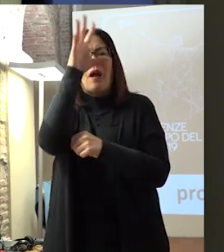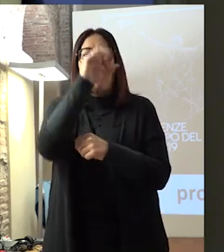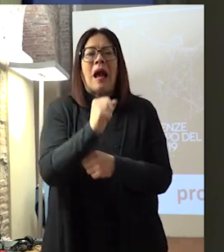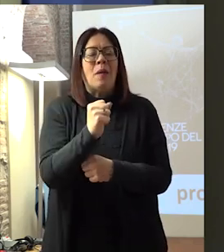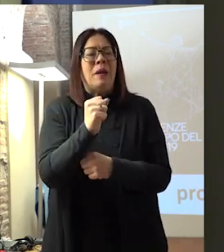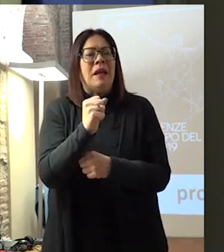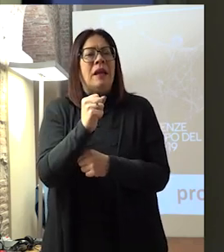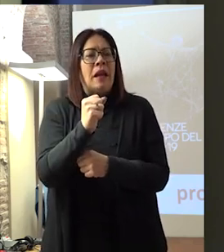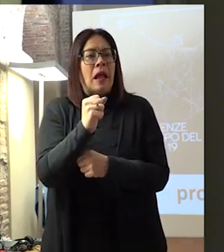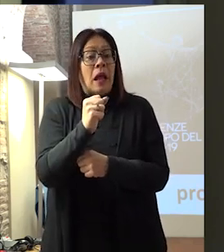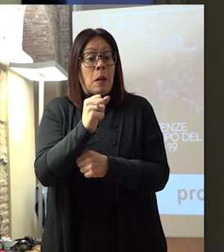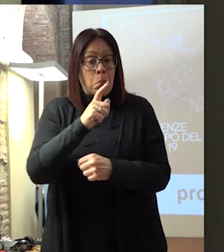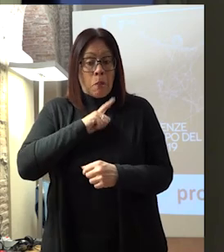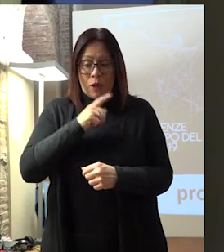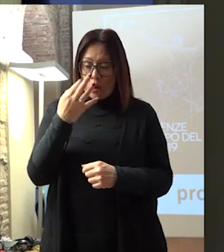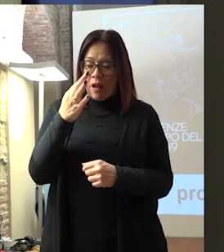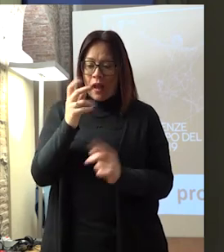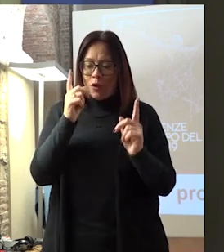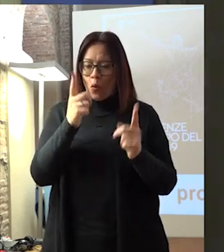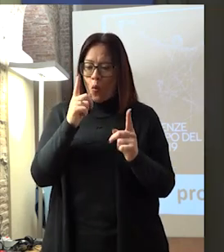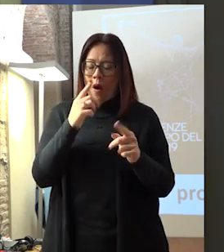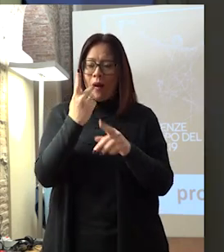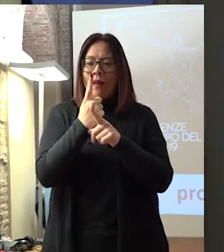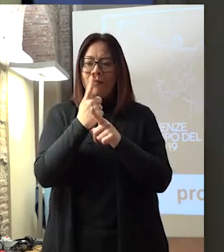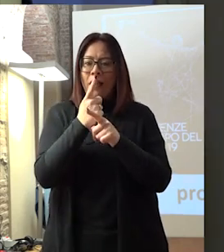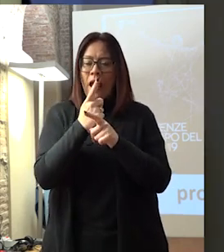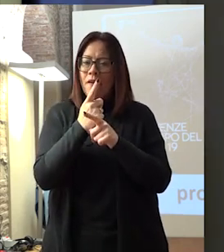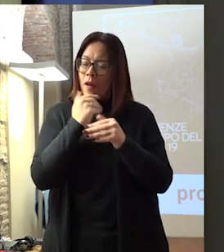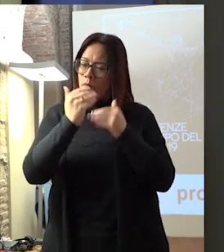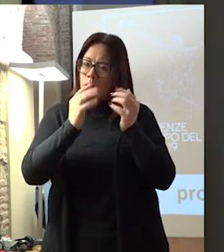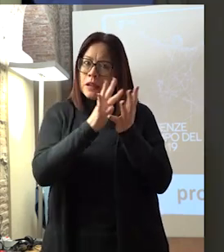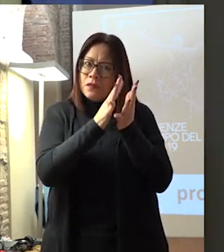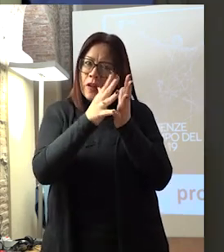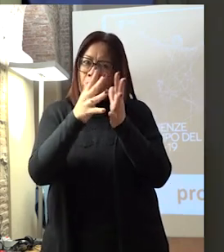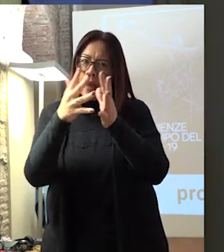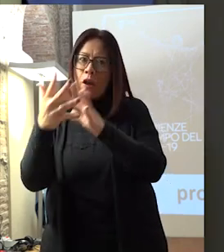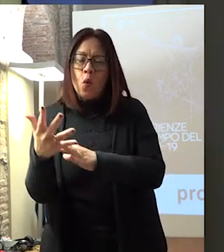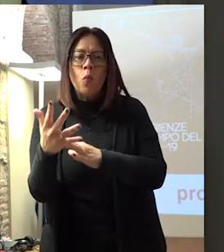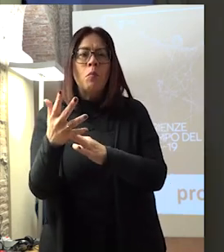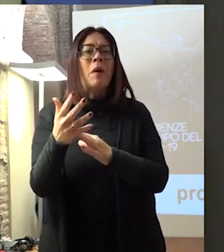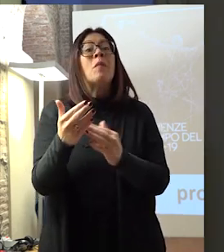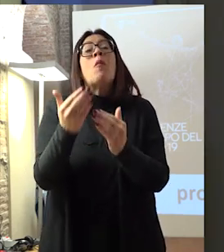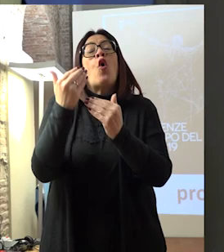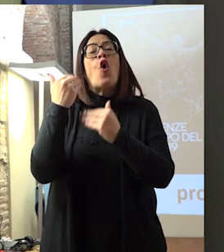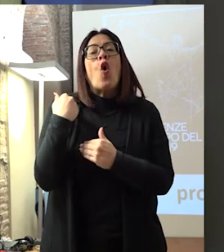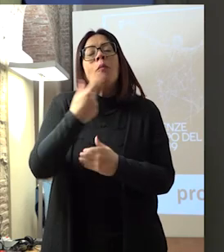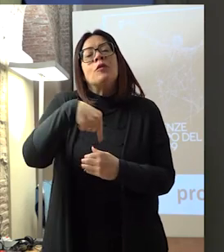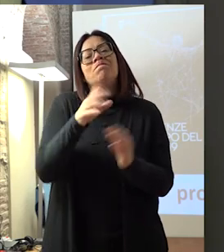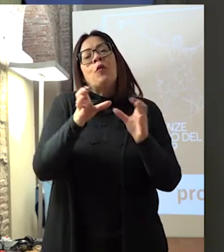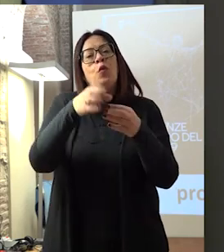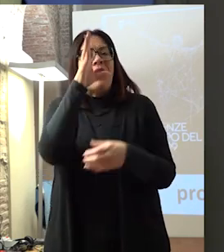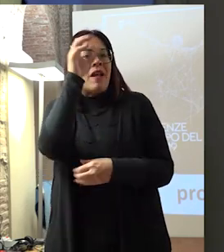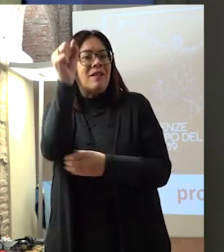proprio talento e farlo fiorire. E il nostro compito come comunità universitaria è quello appunto